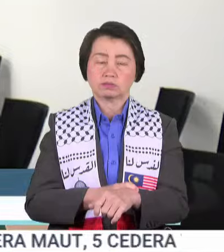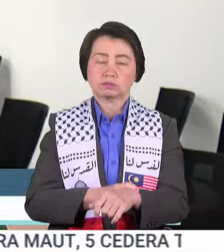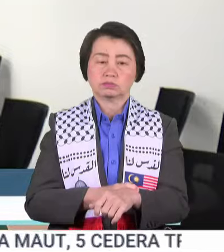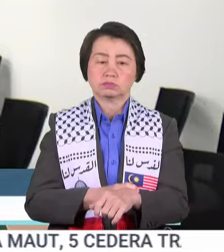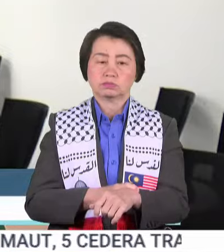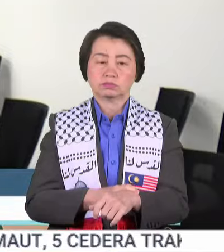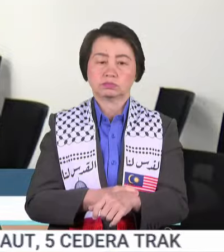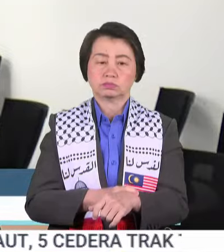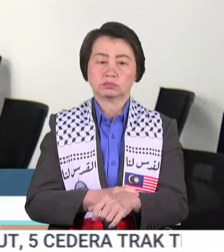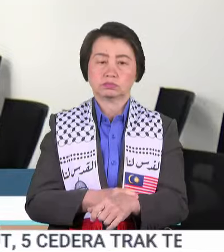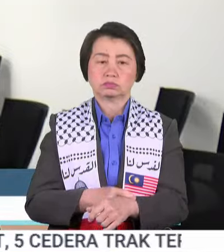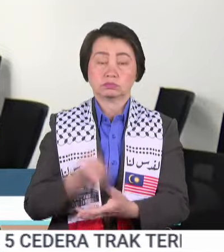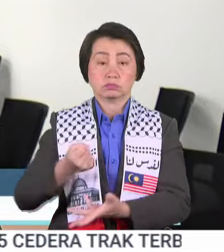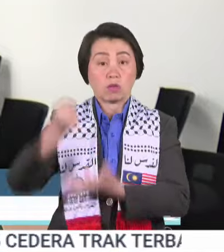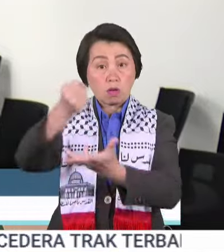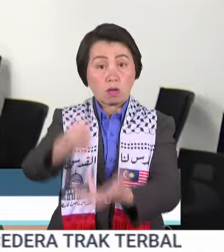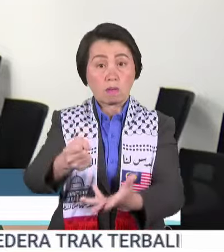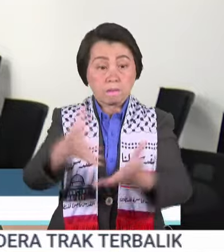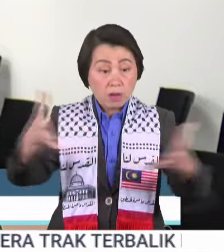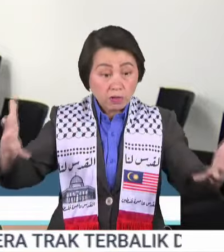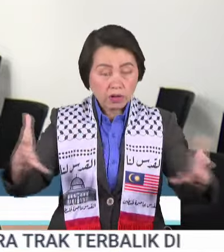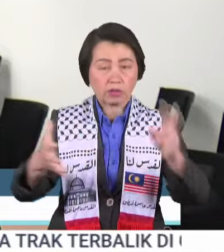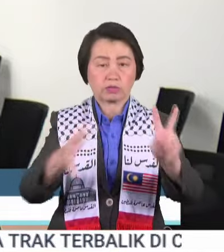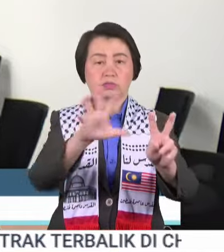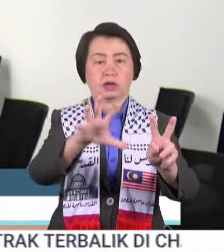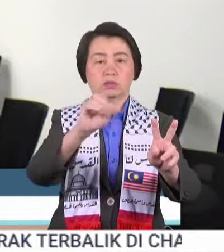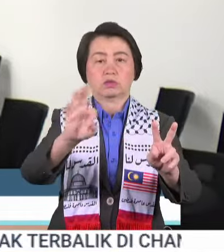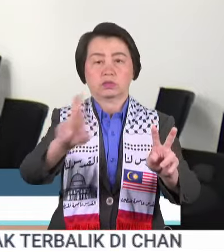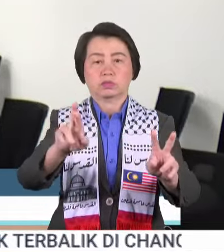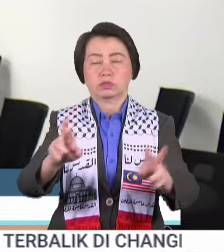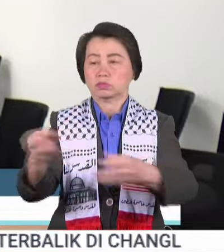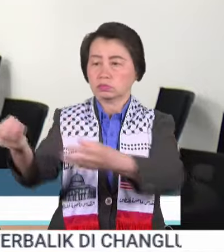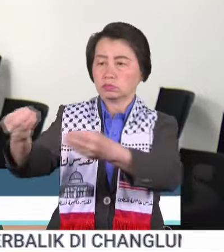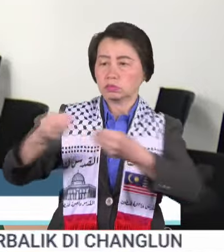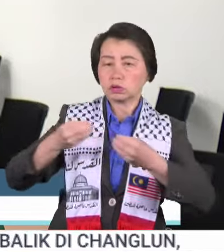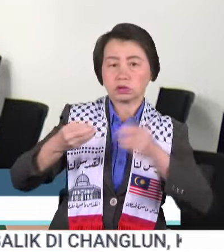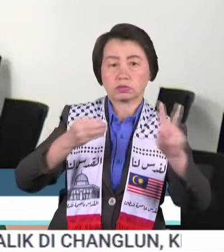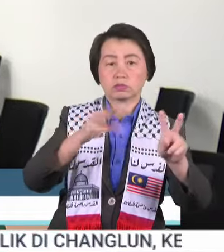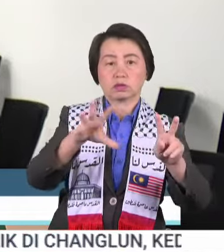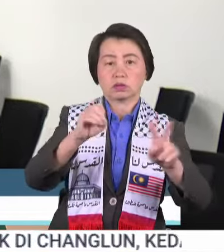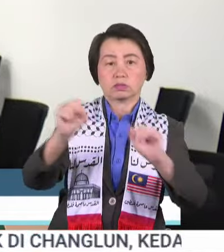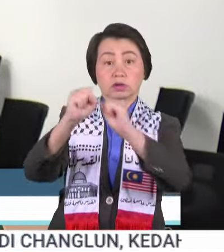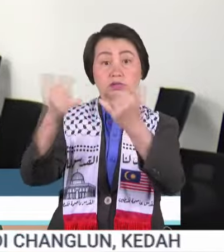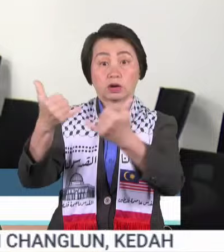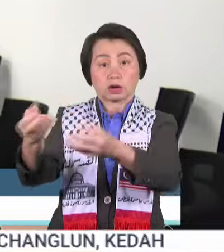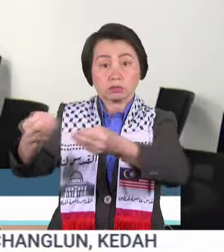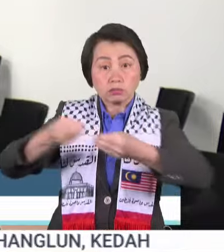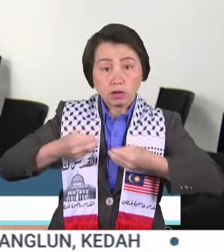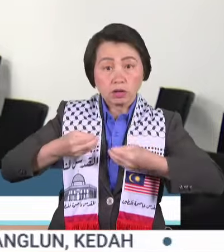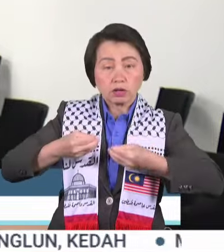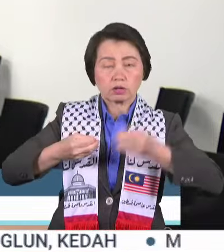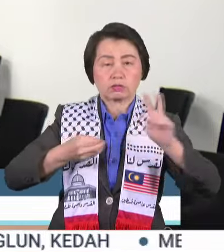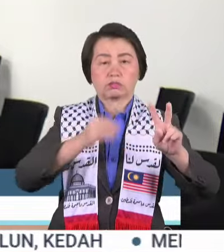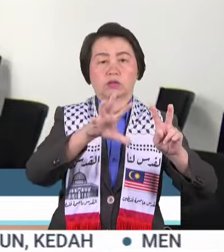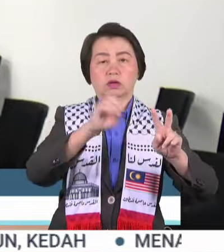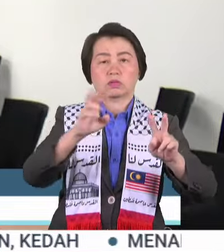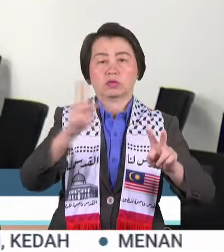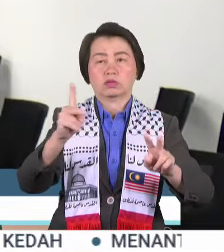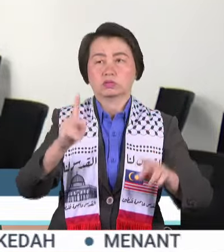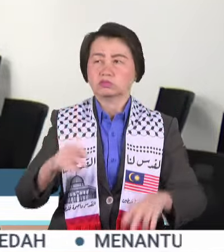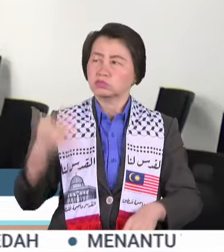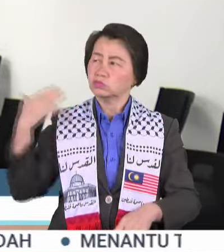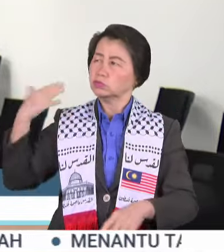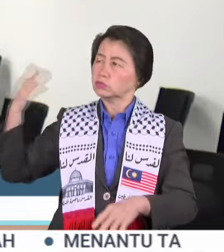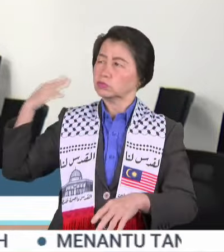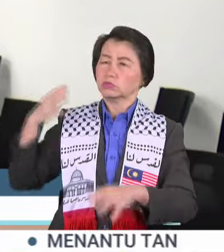sebesar RM250,000 yang diberikan oleh sebuah syarikat. Selama ini kita hanya